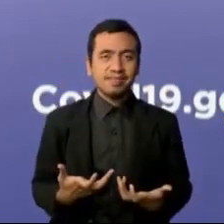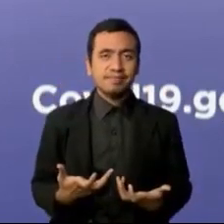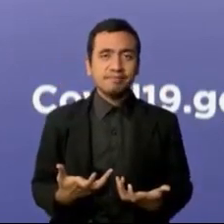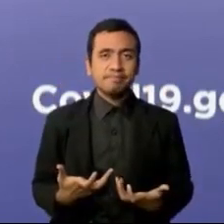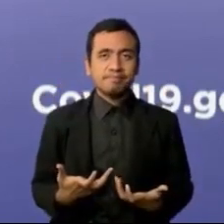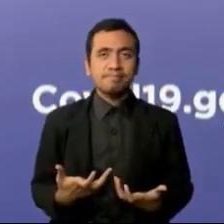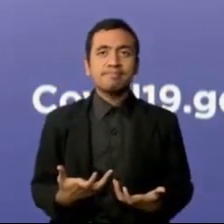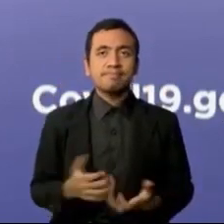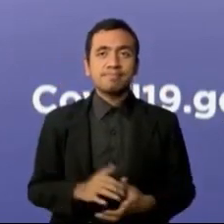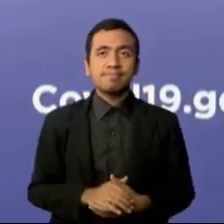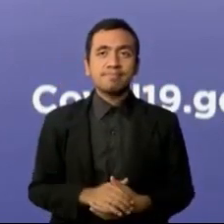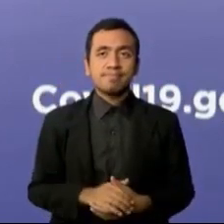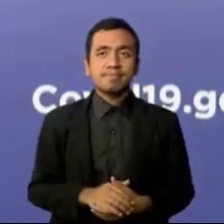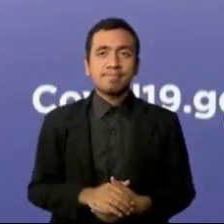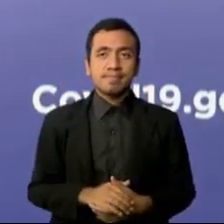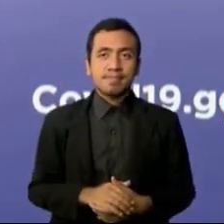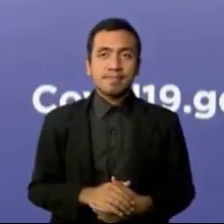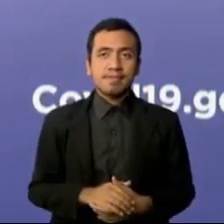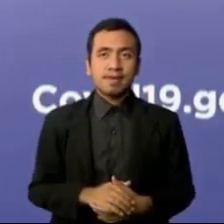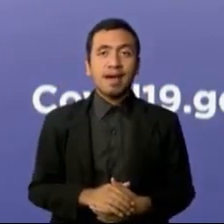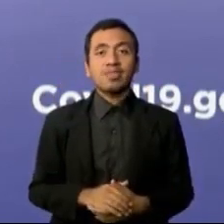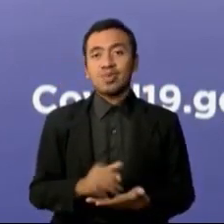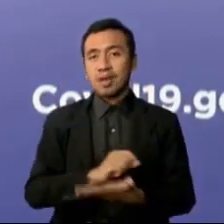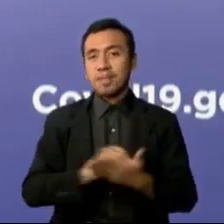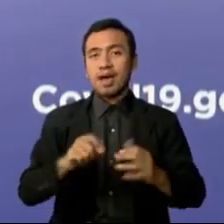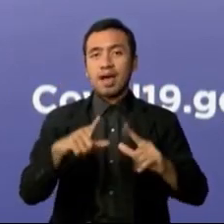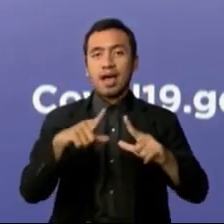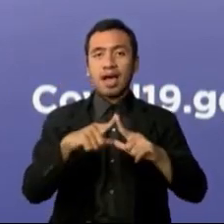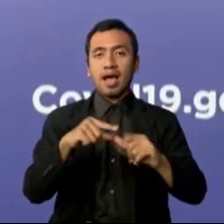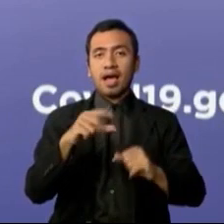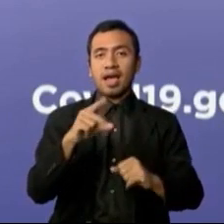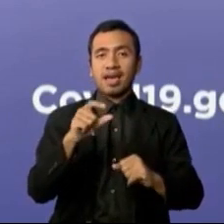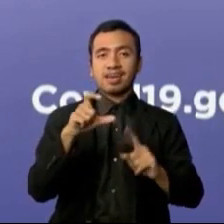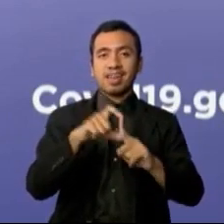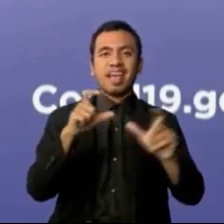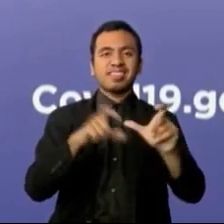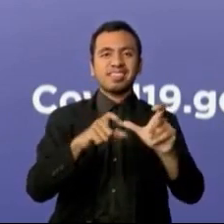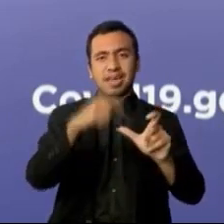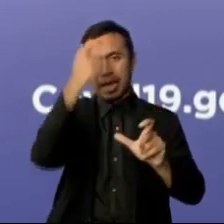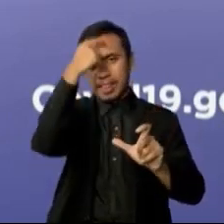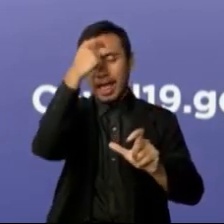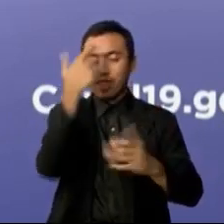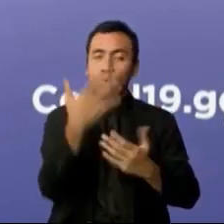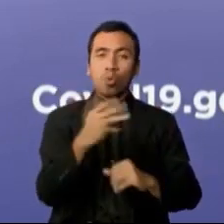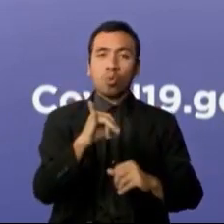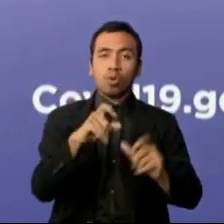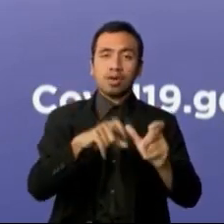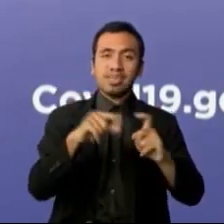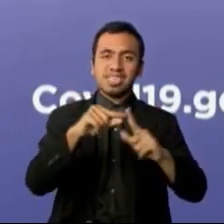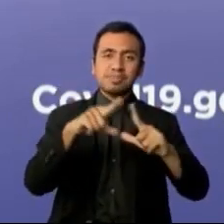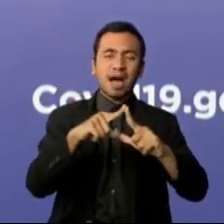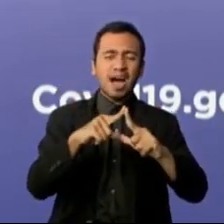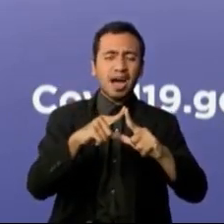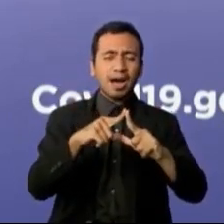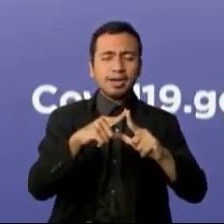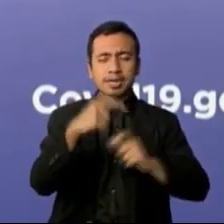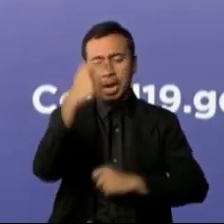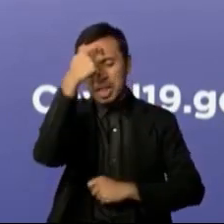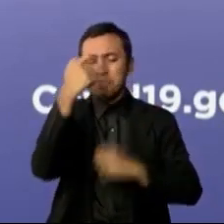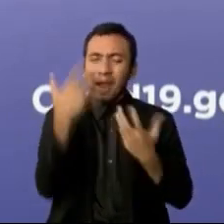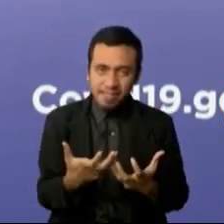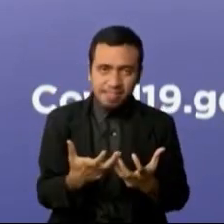respiratory akut respiratori distress syndrome RDS atau ISPA berat Hai